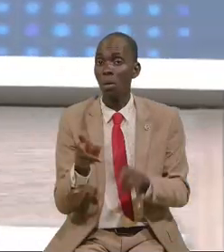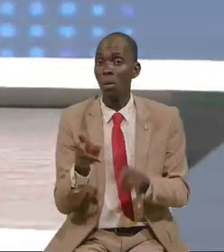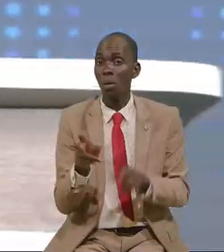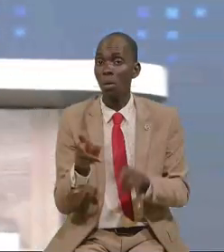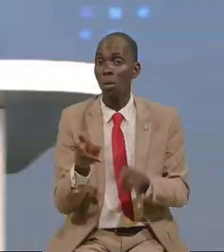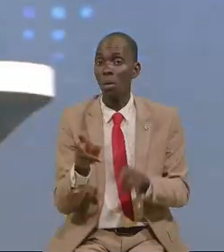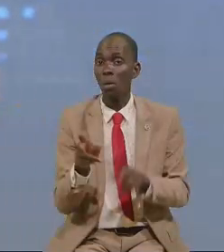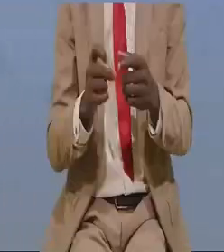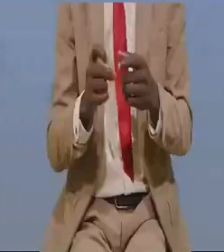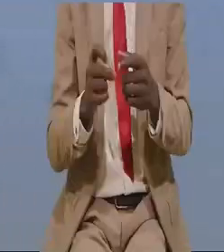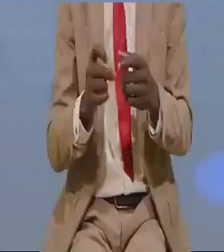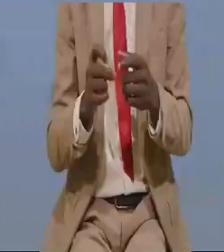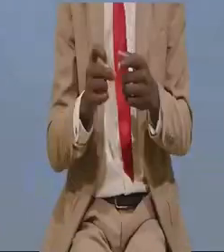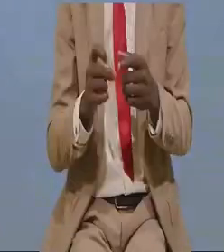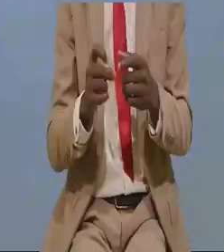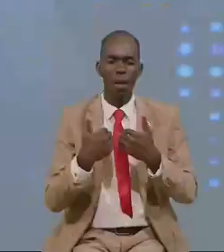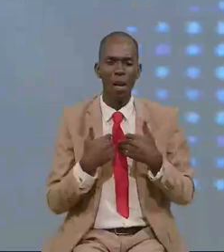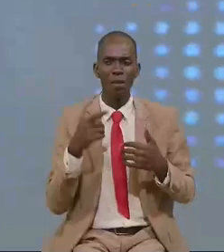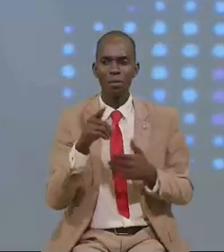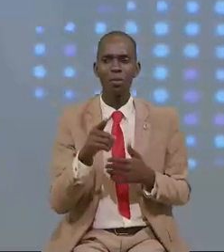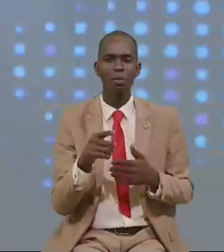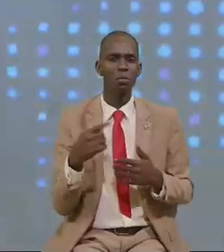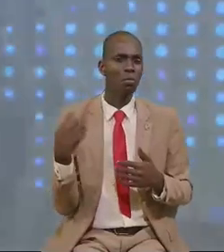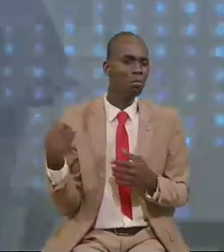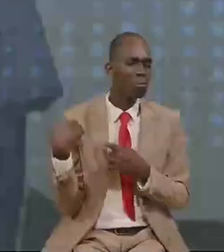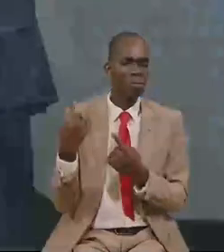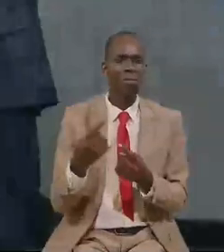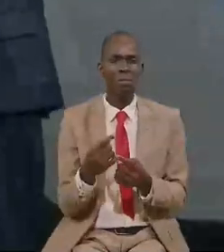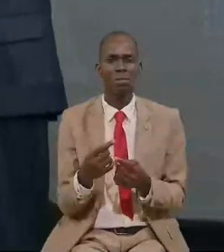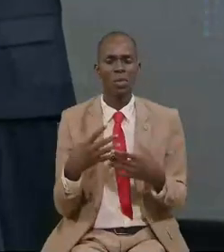guérir. Est-ce que tu as jamais guéri? Non.